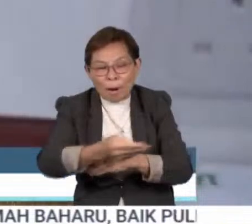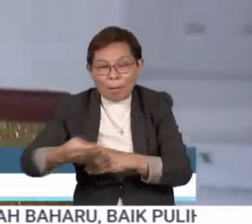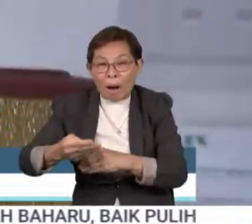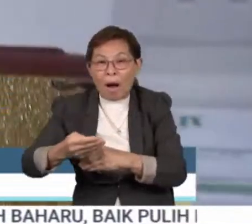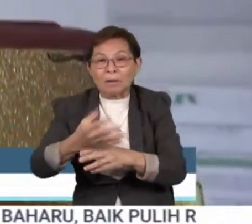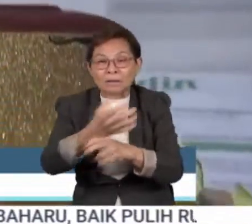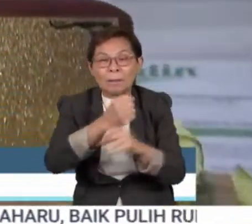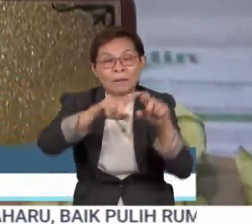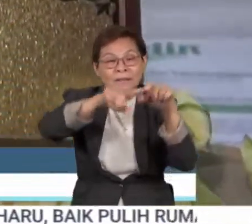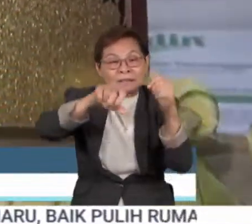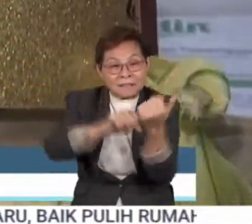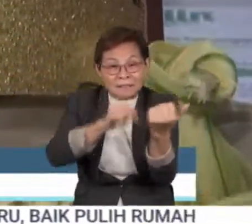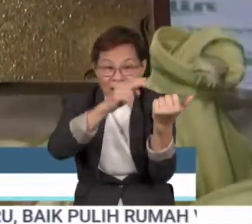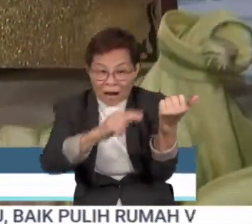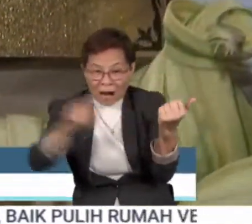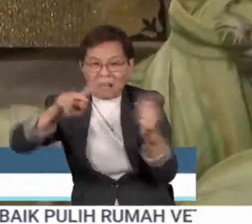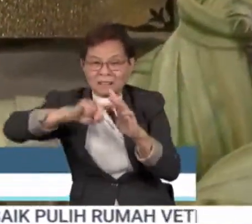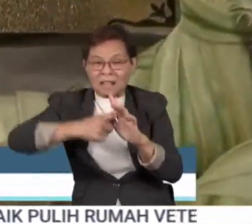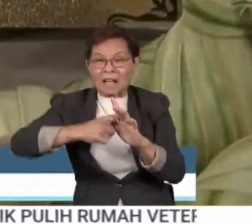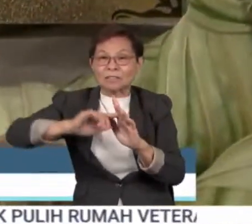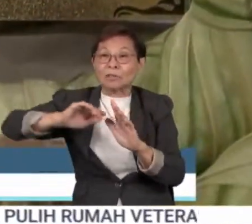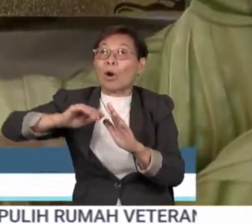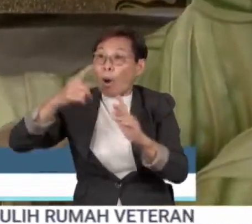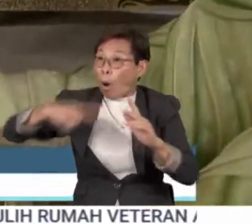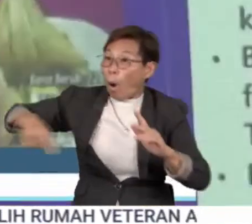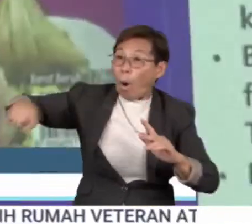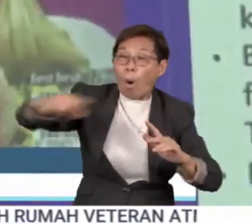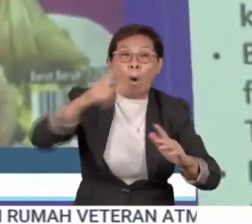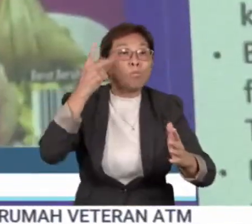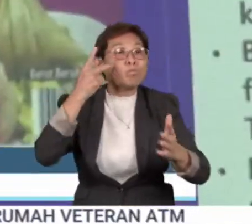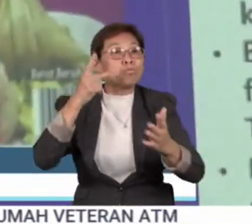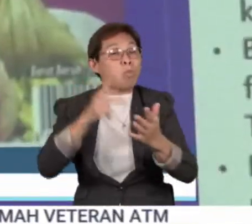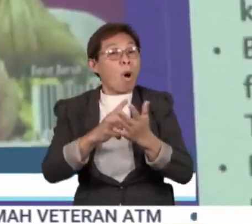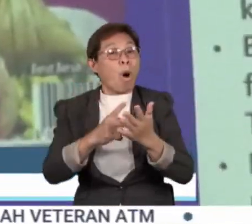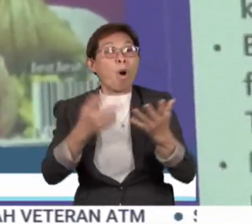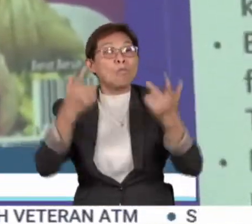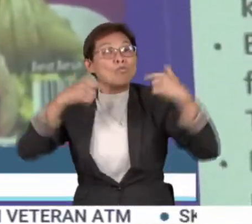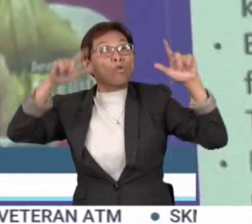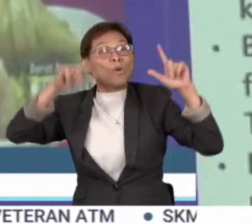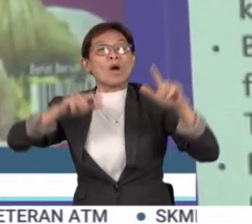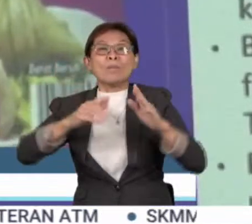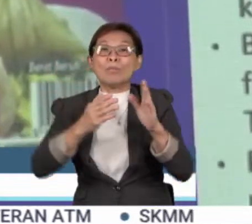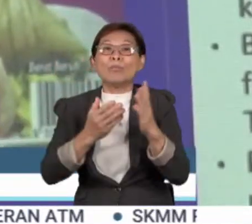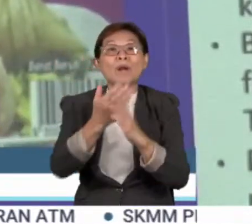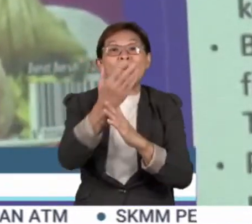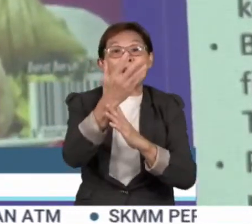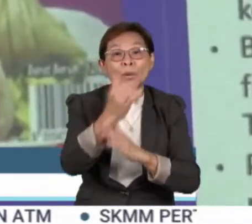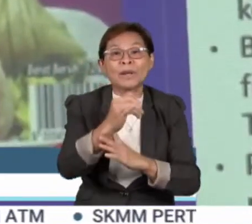mendapat pensijil halal dan mula dikenali ramai melalui platform e-dagang.